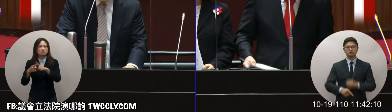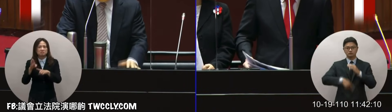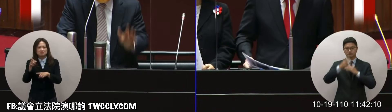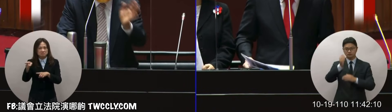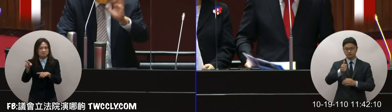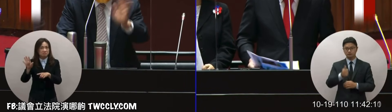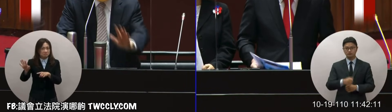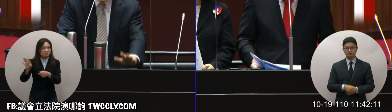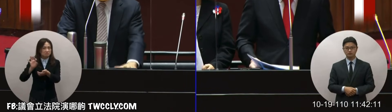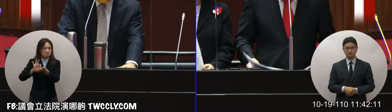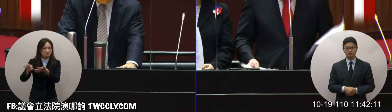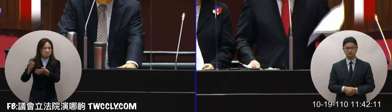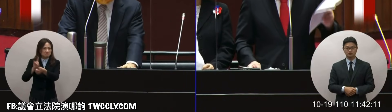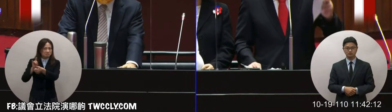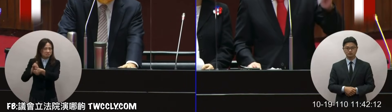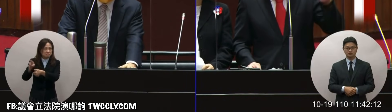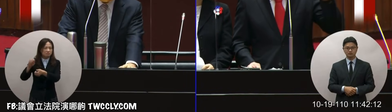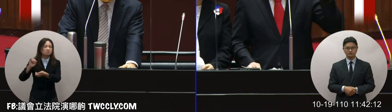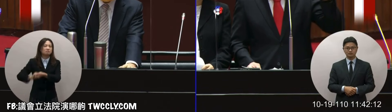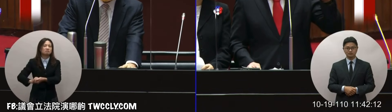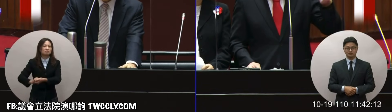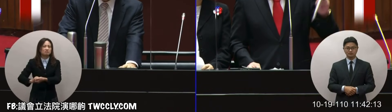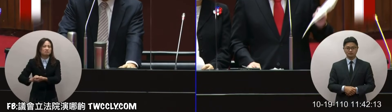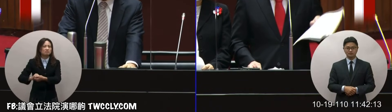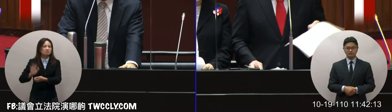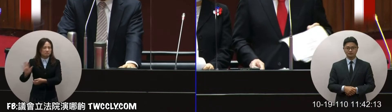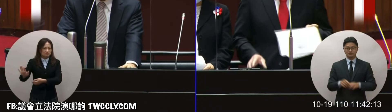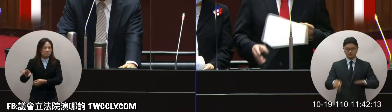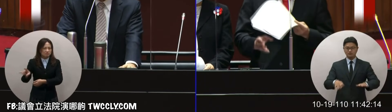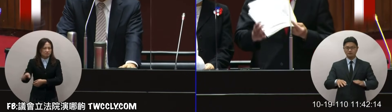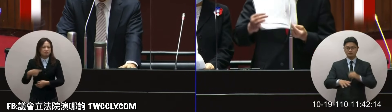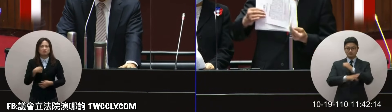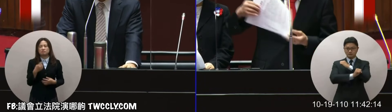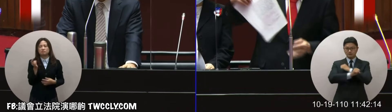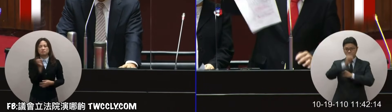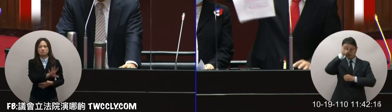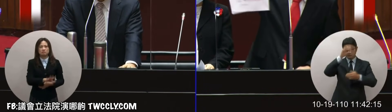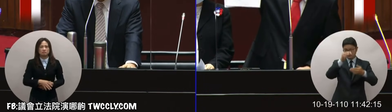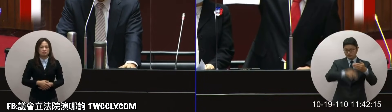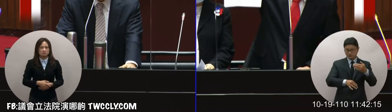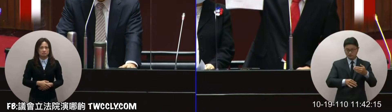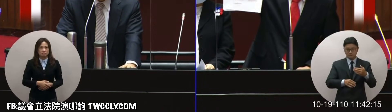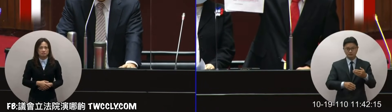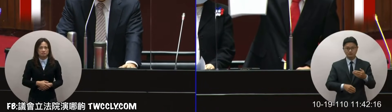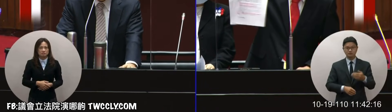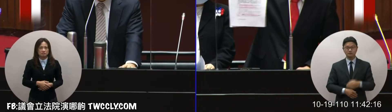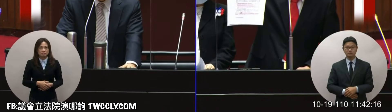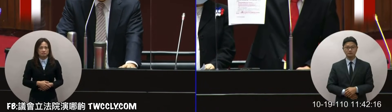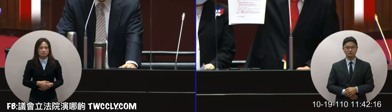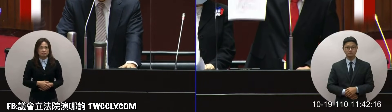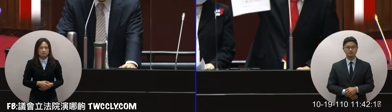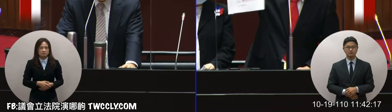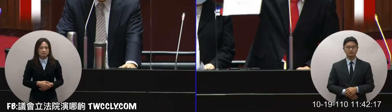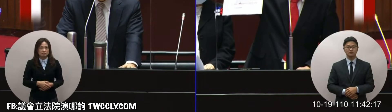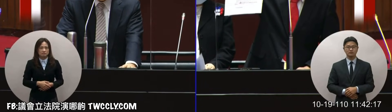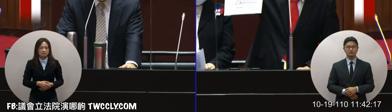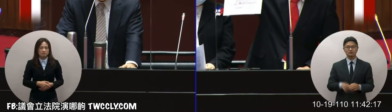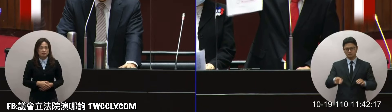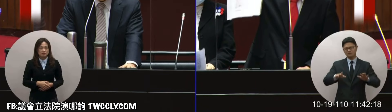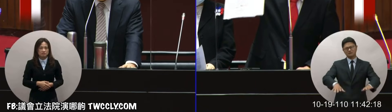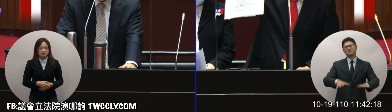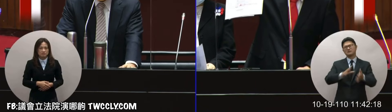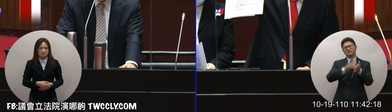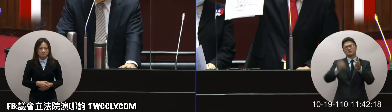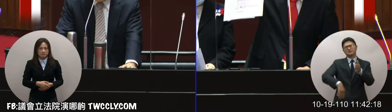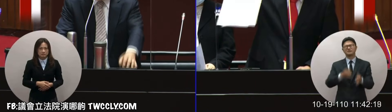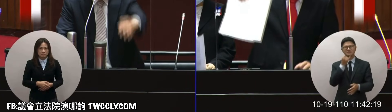了，我们从来不用诈术了。 这些基本党纲哦，明天在民进党的网站上，今天呢，就可以下架了，不